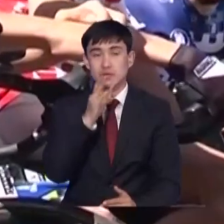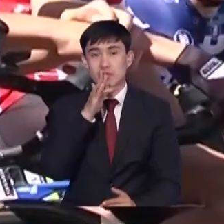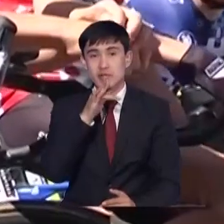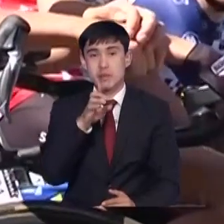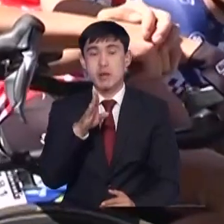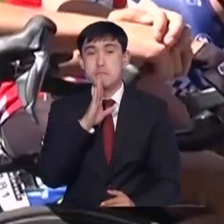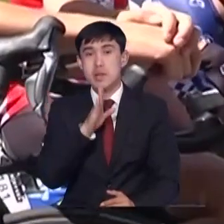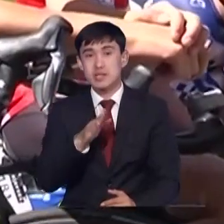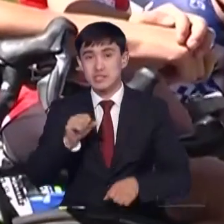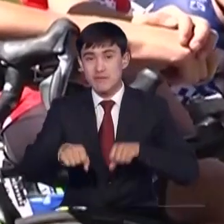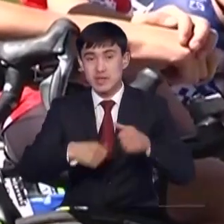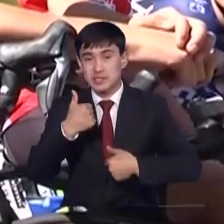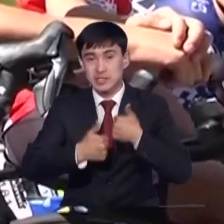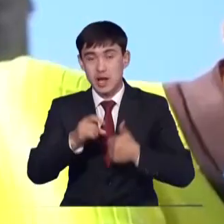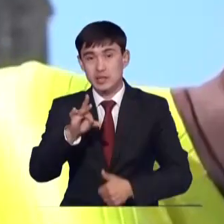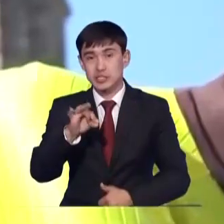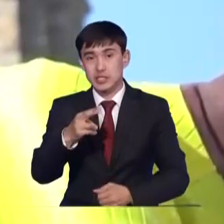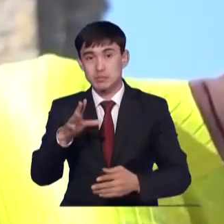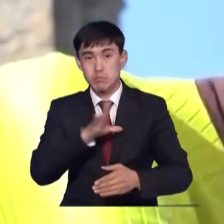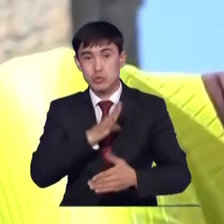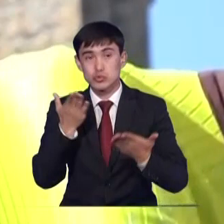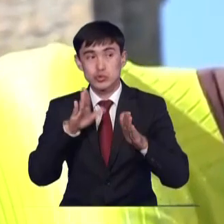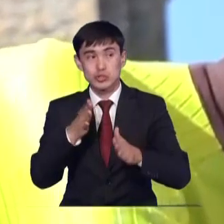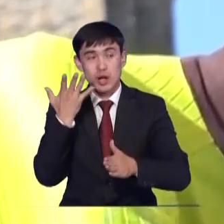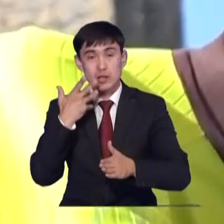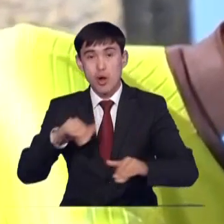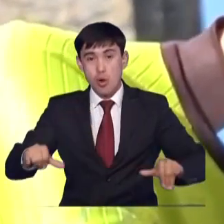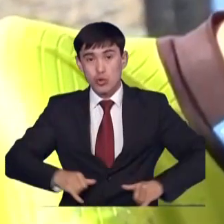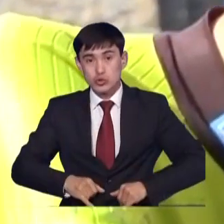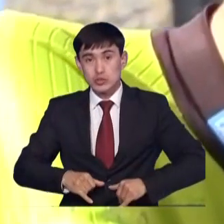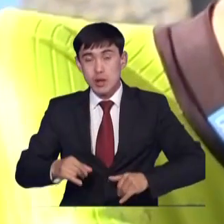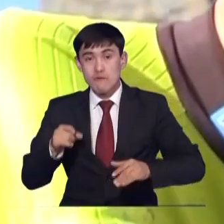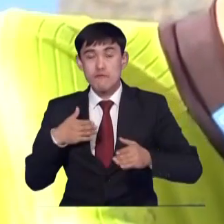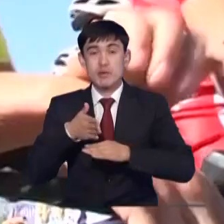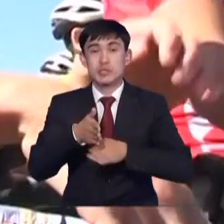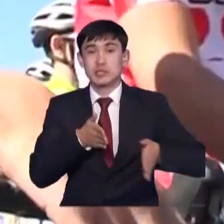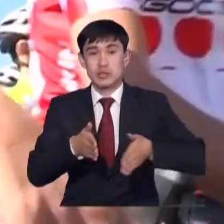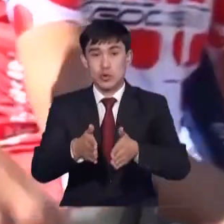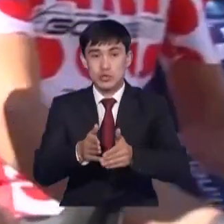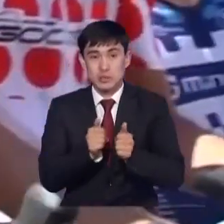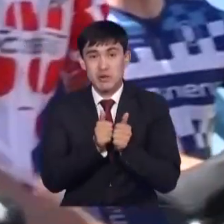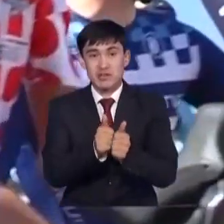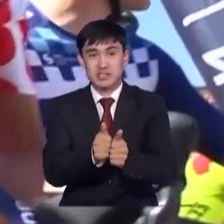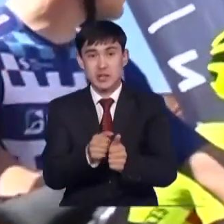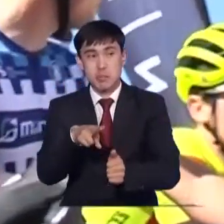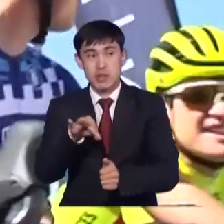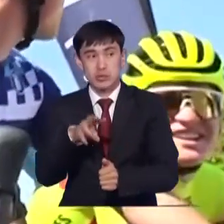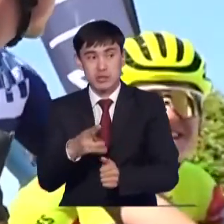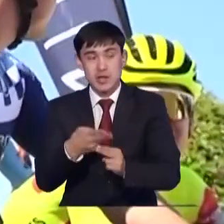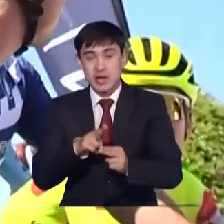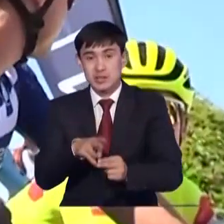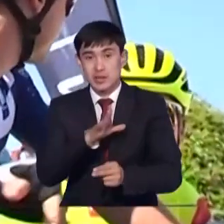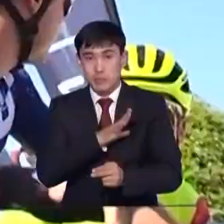бельгийского вело забега Арн Challenge произошёл случай когда лошадь внезапно выбежала на трассу и сопровождала пилатон этот